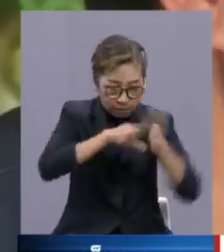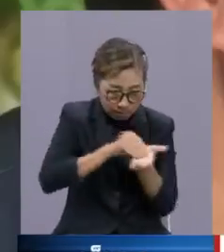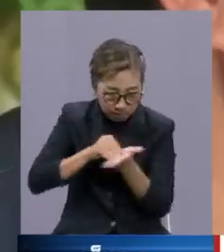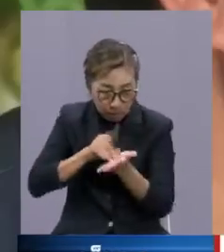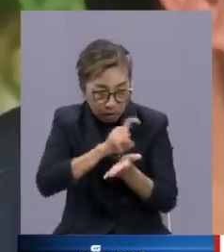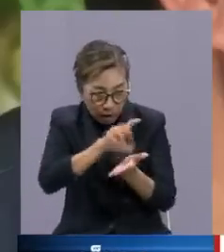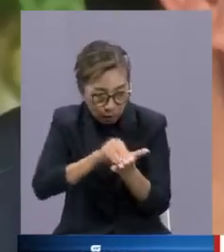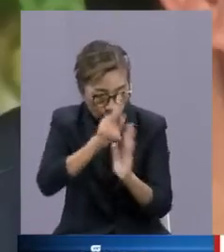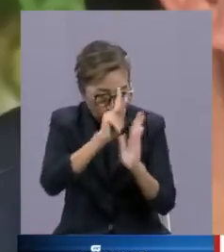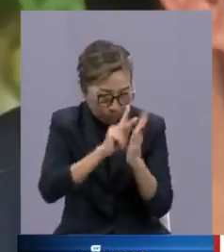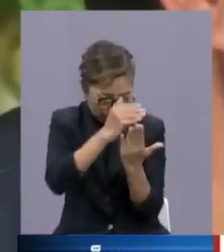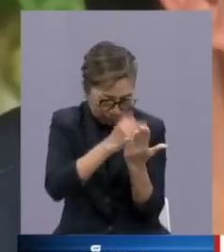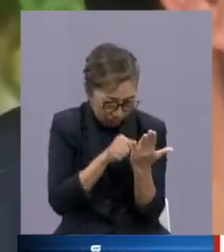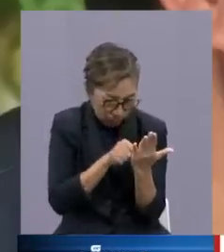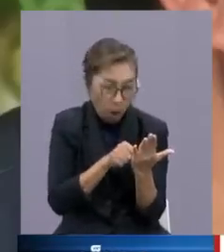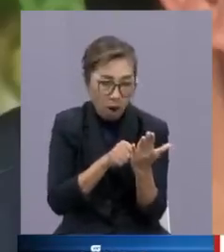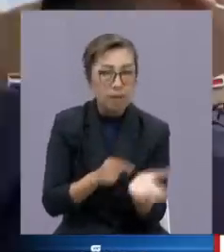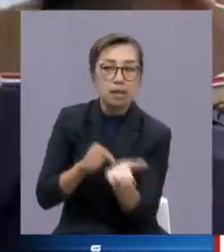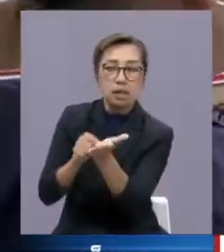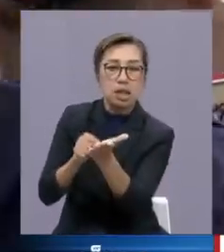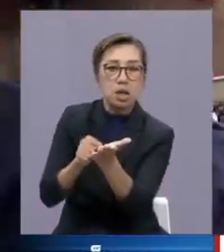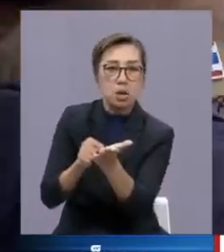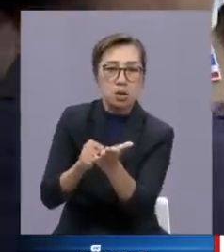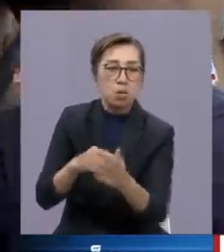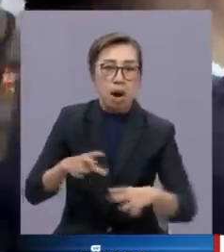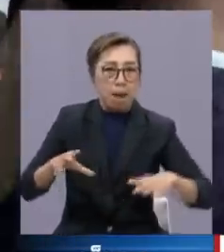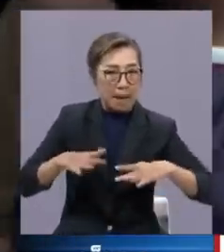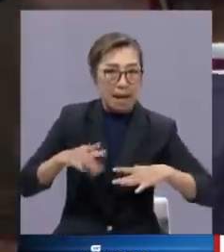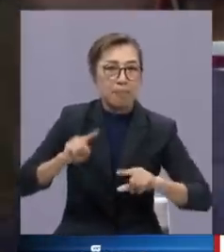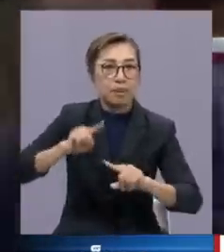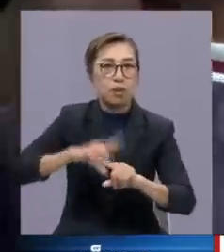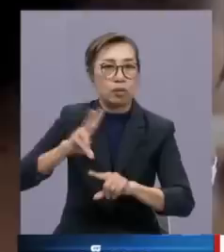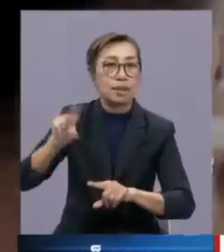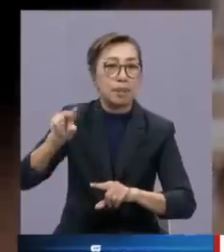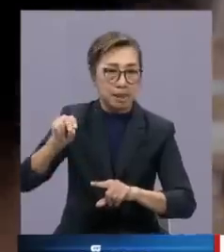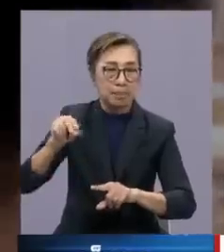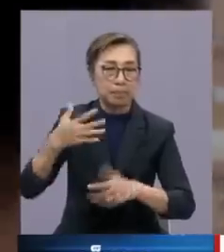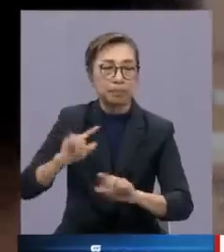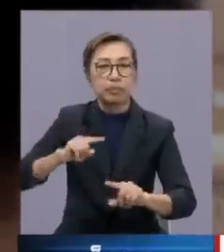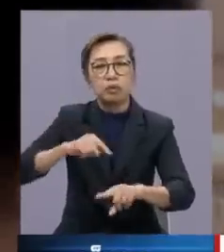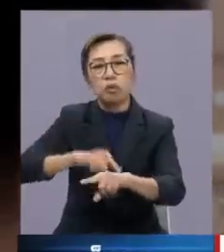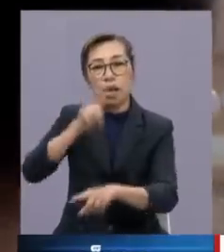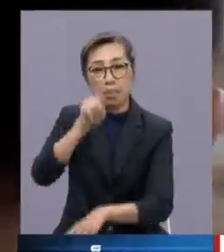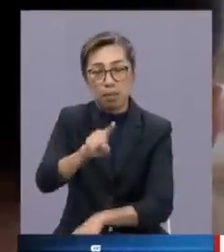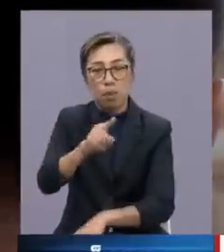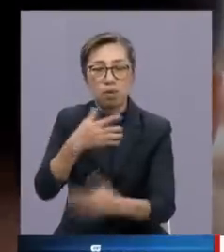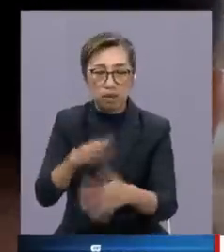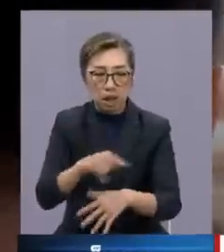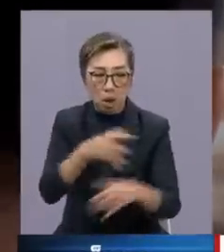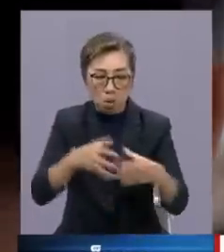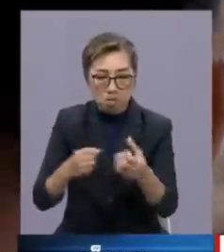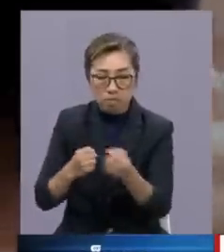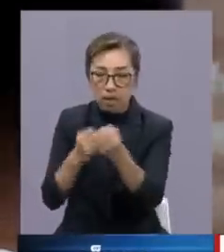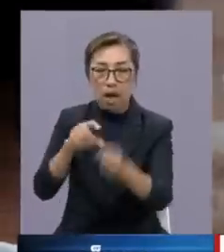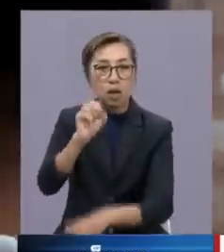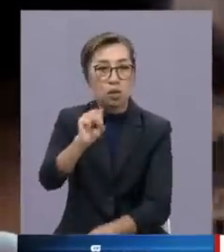คิดเห็นตามข้อกฎหมายเพื่อคัดค้านในประเด็นต่อไปในวันที่30มิถุนายนเวลา 13:00 นและจะได้ขับเคลื่อนผลักดัน